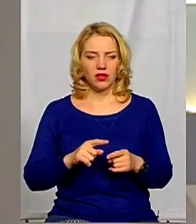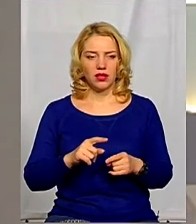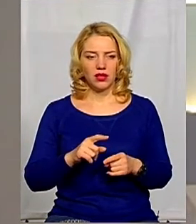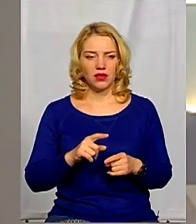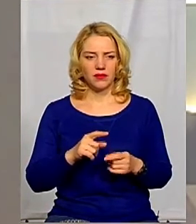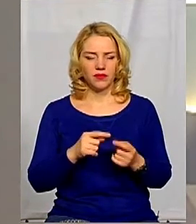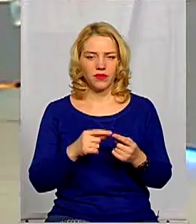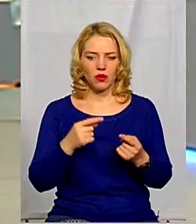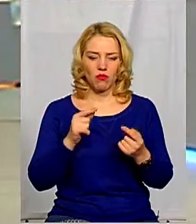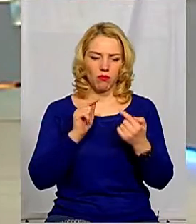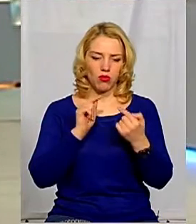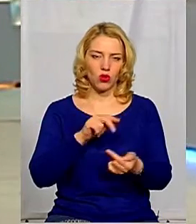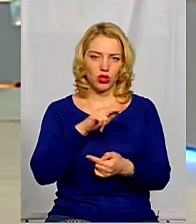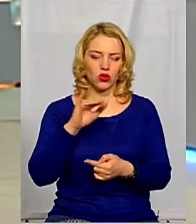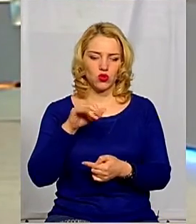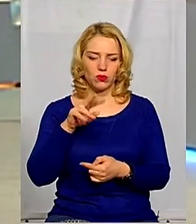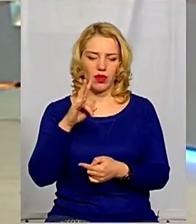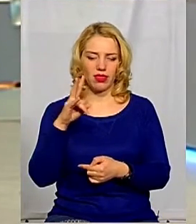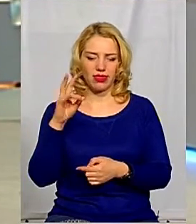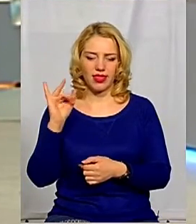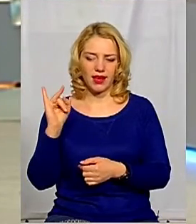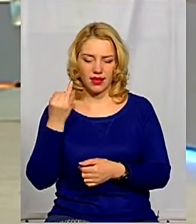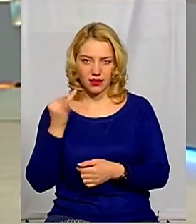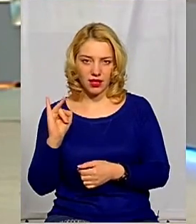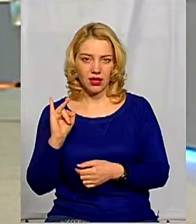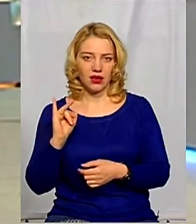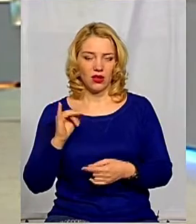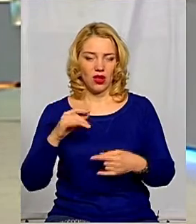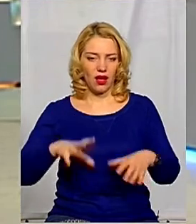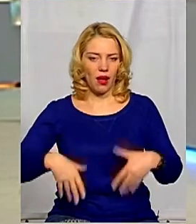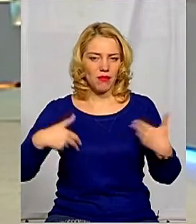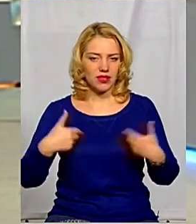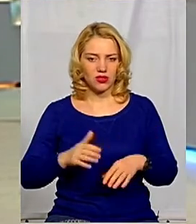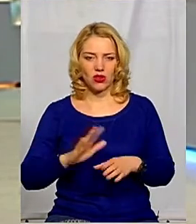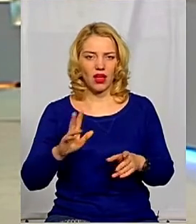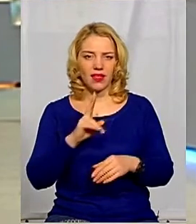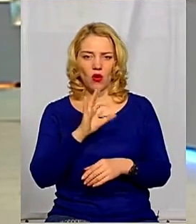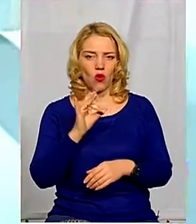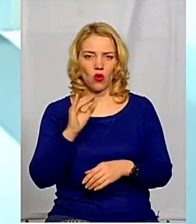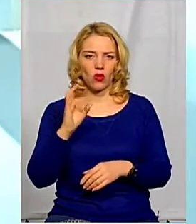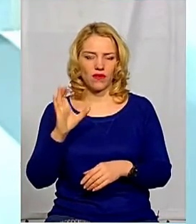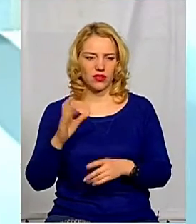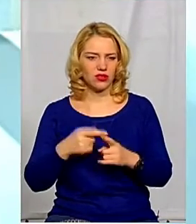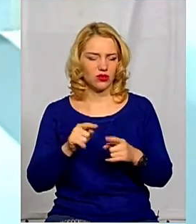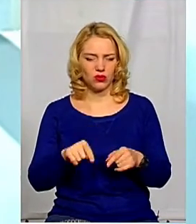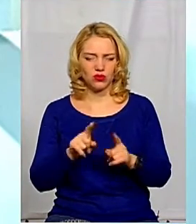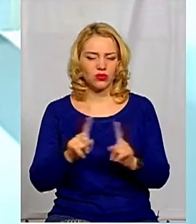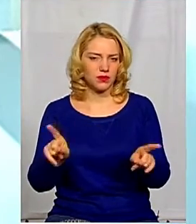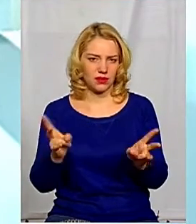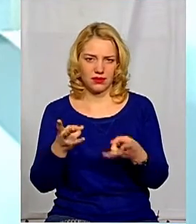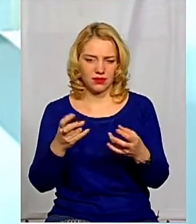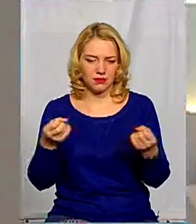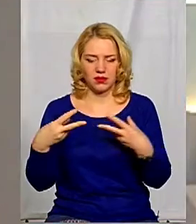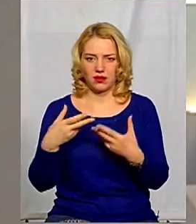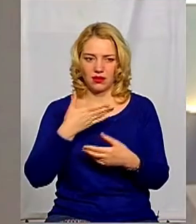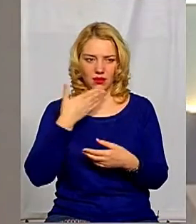від коронавірусу. Як у вас? Тут, звичайно, не потрібно ніяких особливо. Це не є